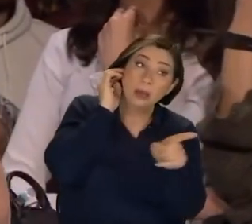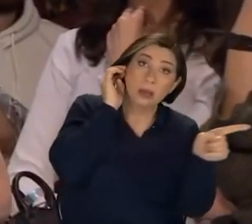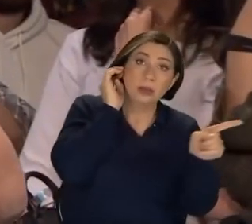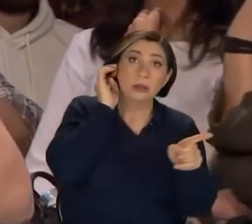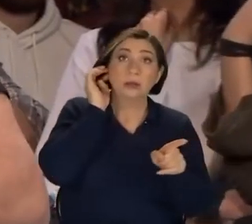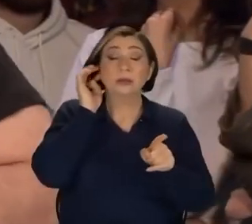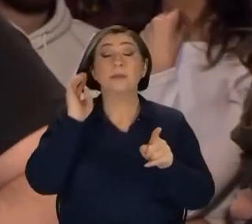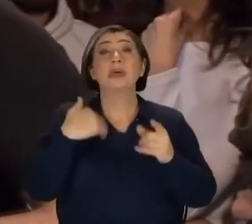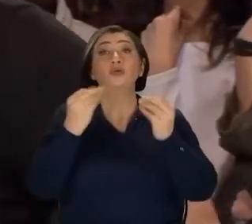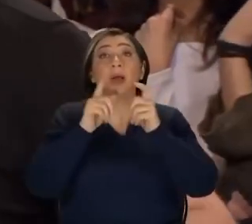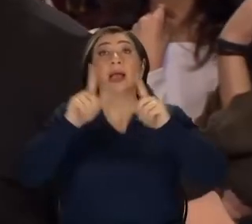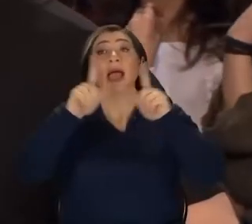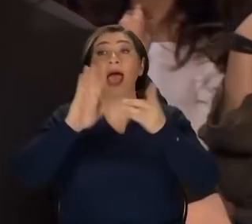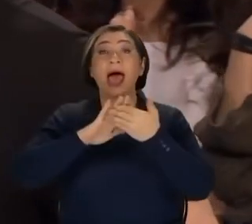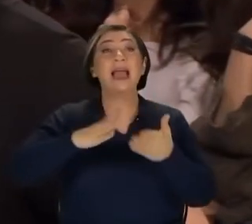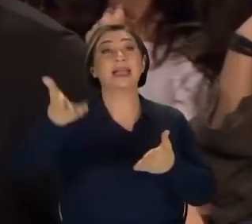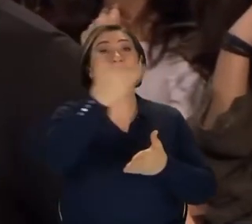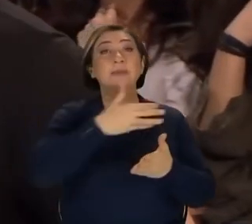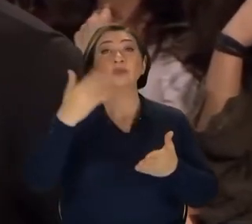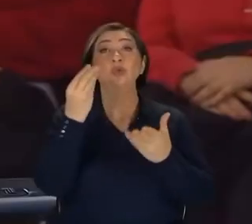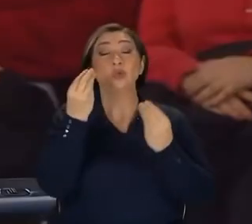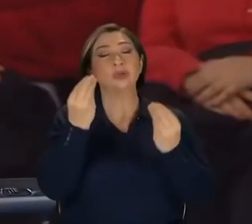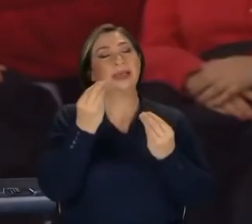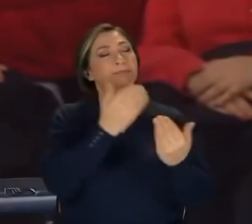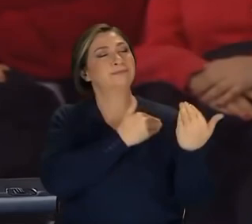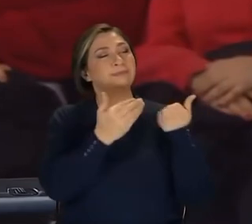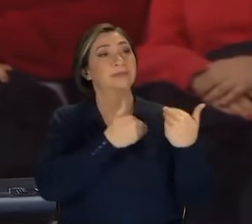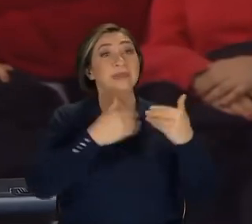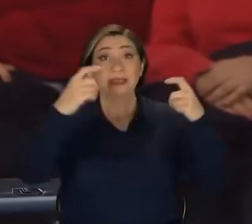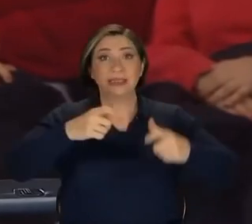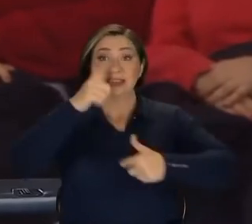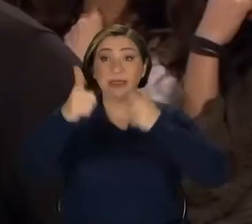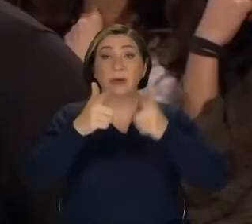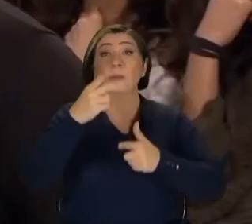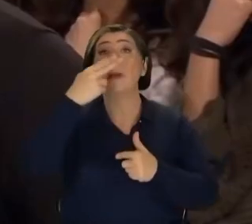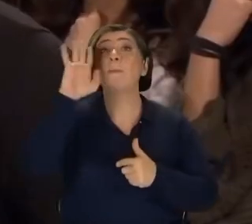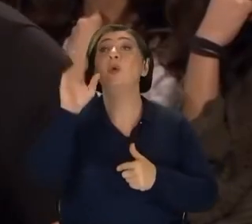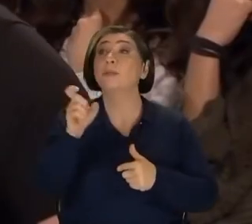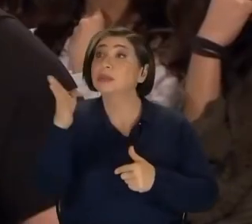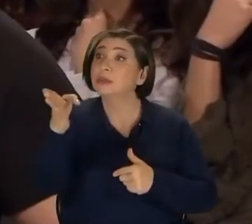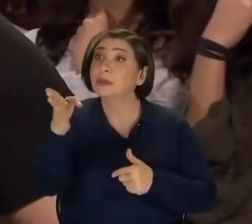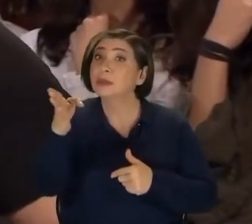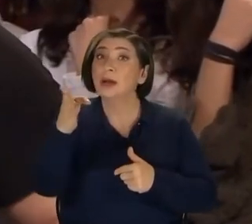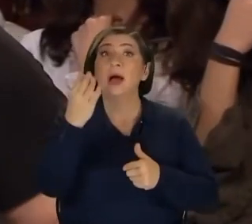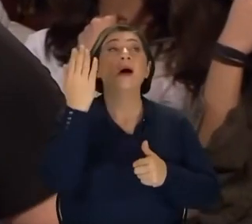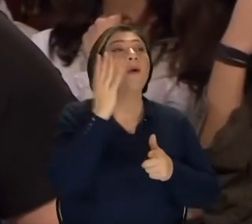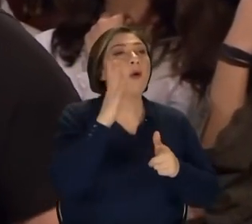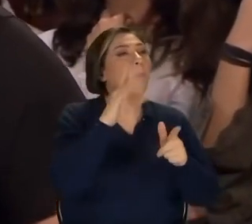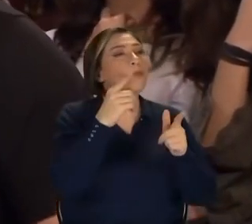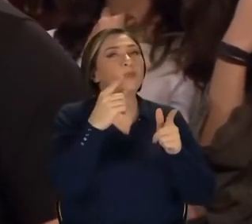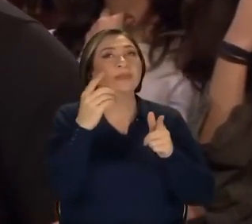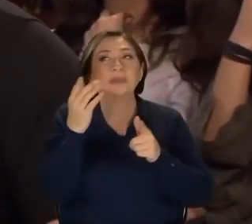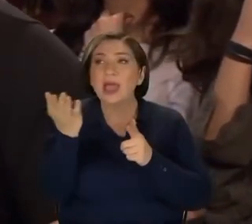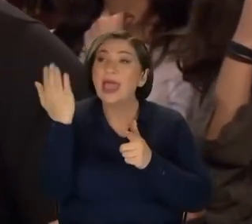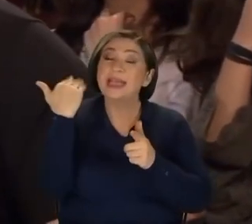çok yakardım. Arkadaşlarım artık güzel şeyler söylüyor. Sette de. Sette de böyle falan yapıyor. Nasıl ya beğenmiyor musun? Eskiden, hayır. Eskiden unutuluyordu bu. Nasıl